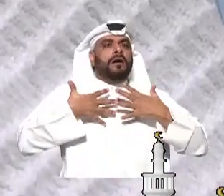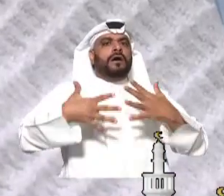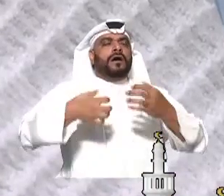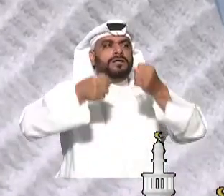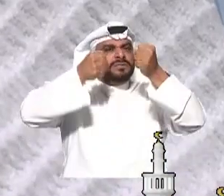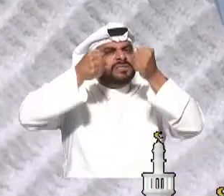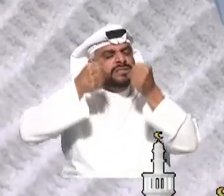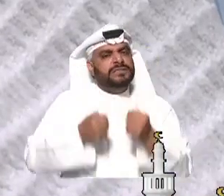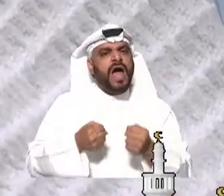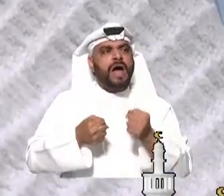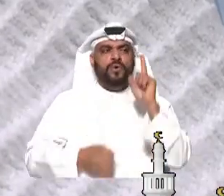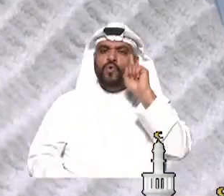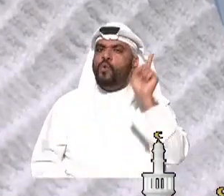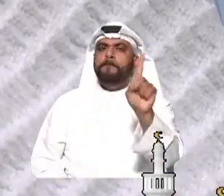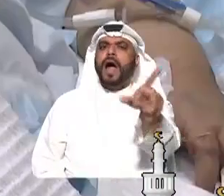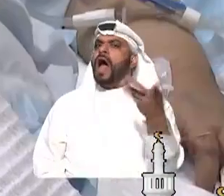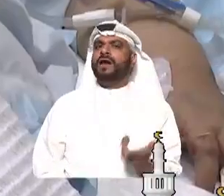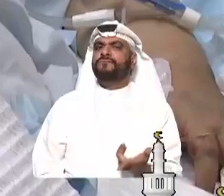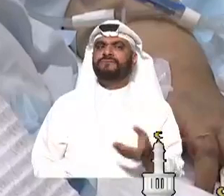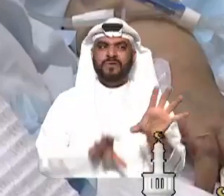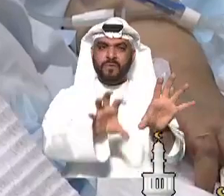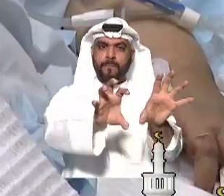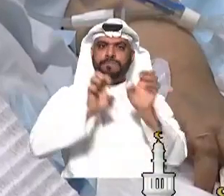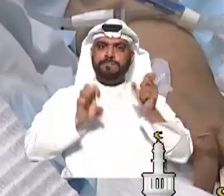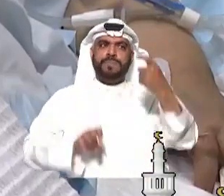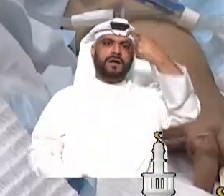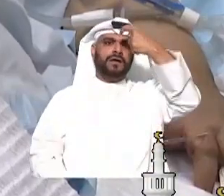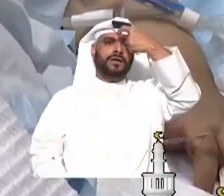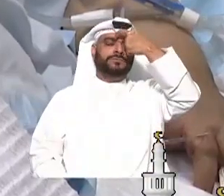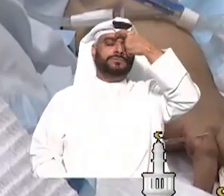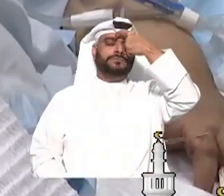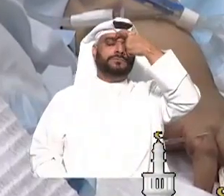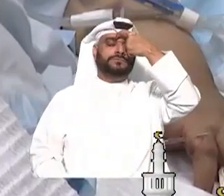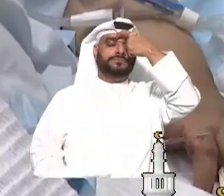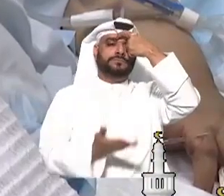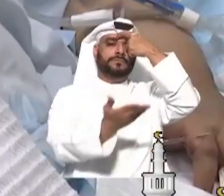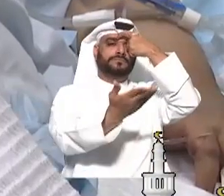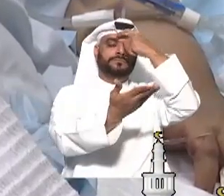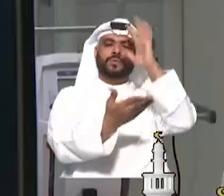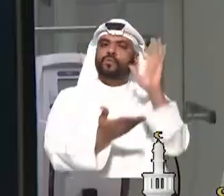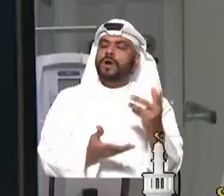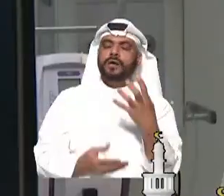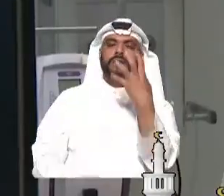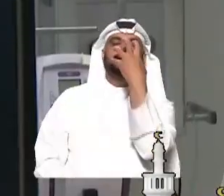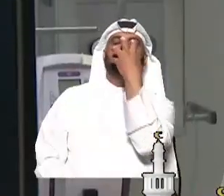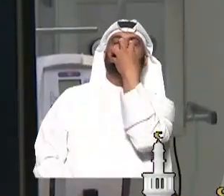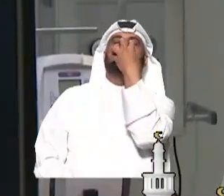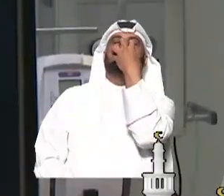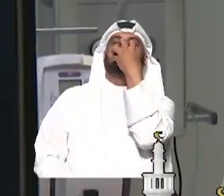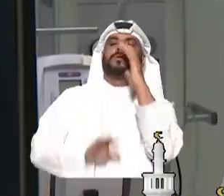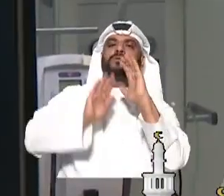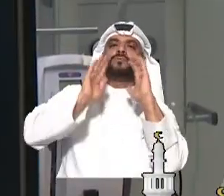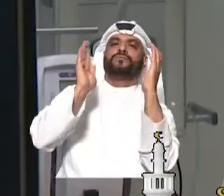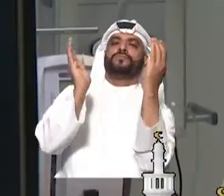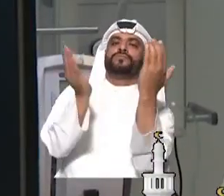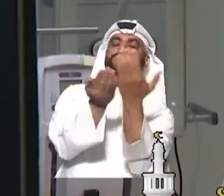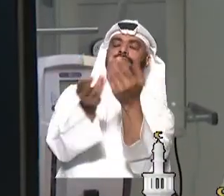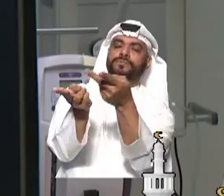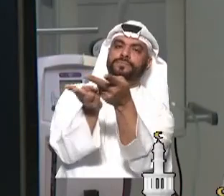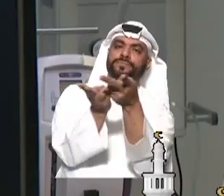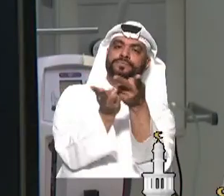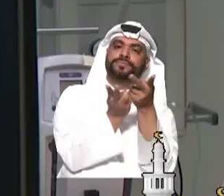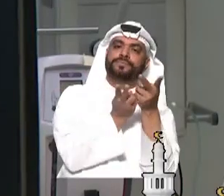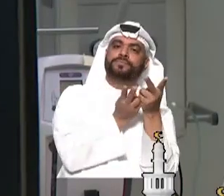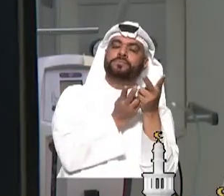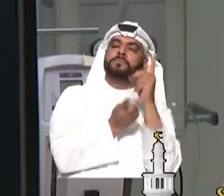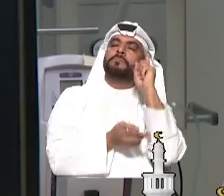أن إصابته بالفيروس الشرس ستطيحه في سرير العناية المركزة، غاب عن عالمه الخارجي ولا